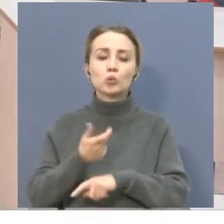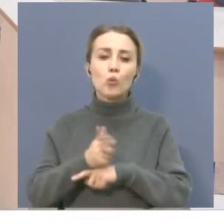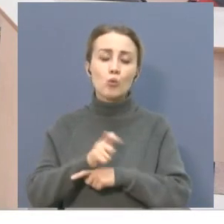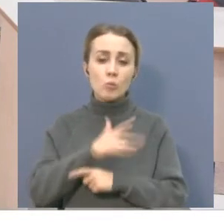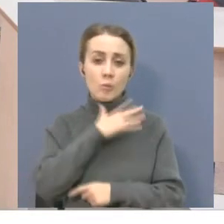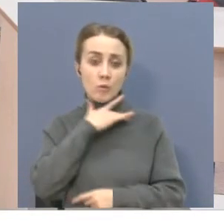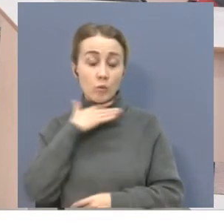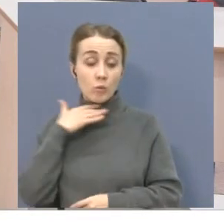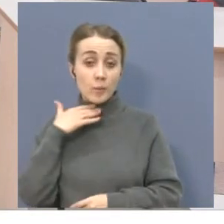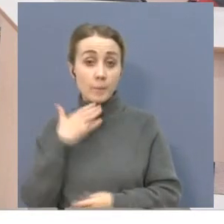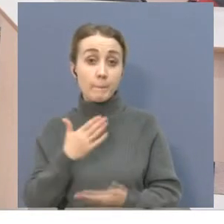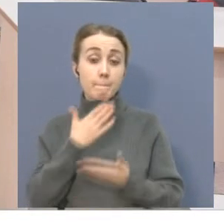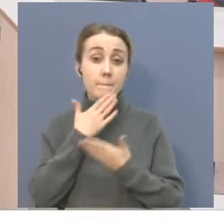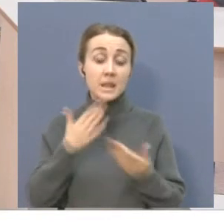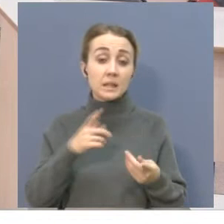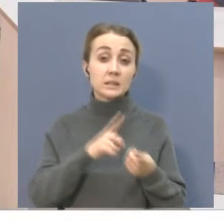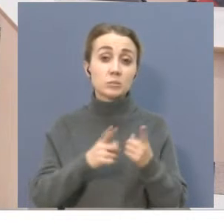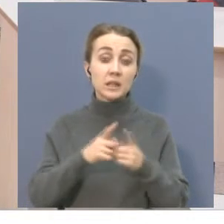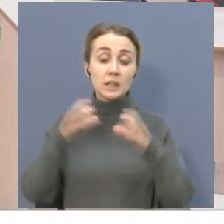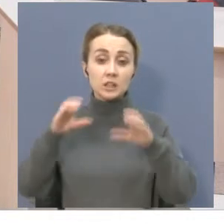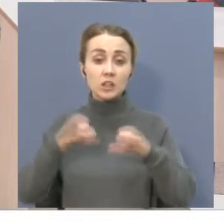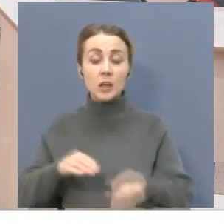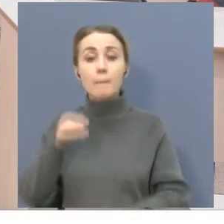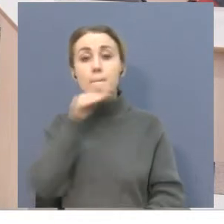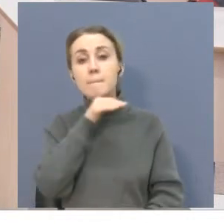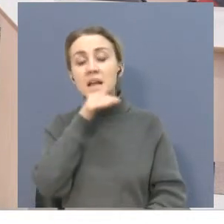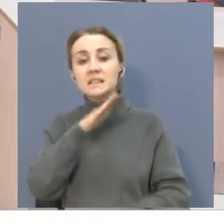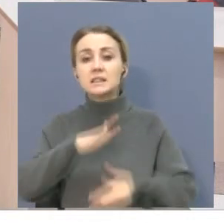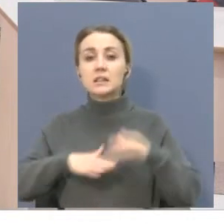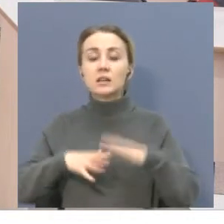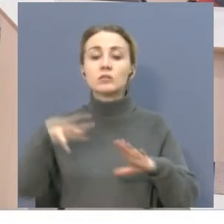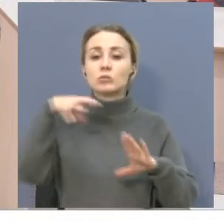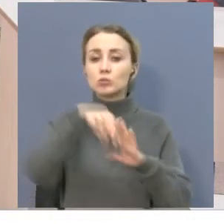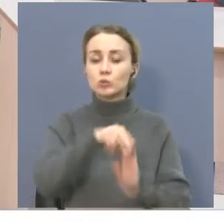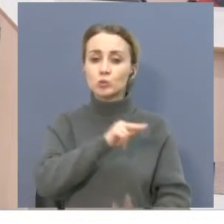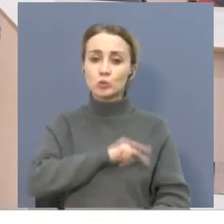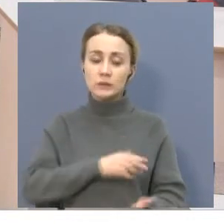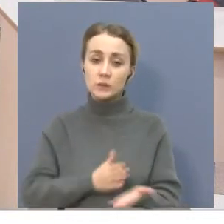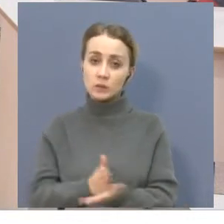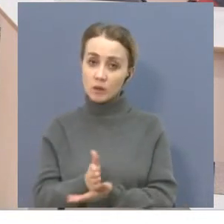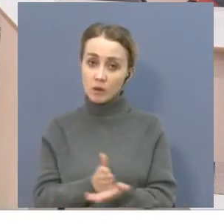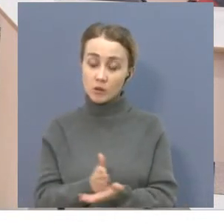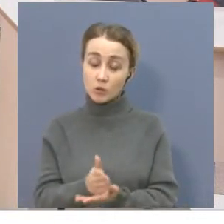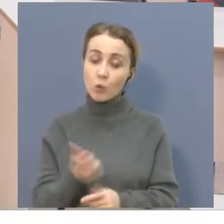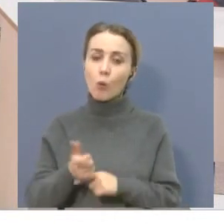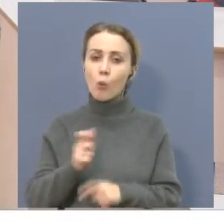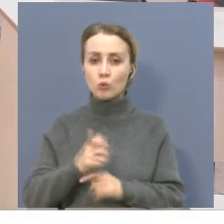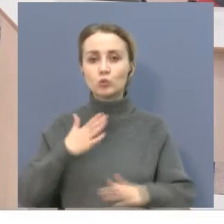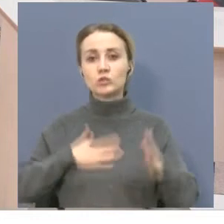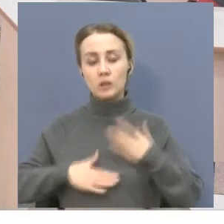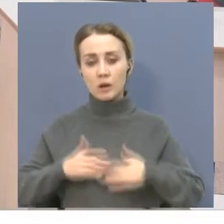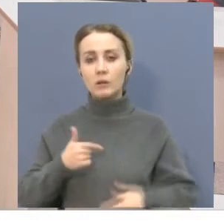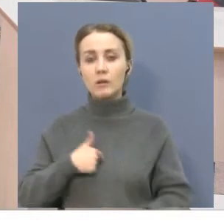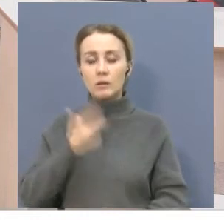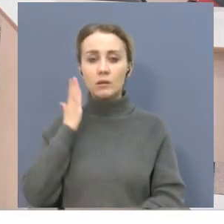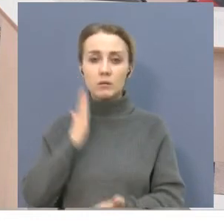осы мамандықтың барлық қырсырын үйрендік. Яғни, соңғы өзгертілген заңдарға сүйенетін